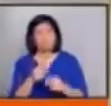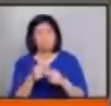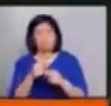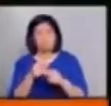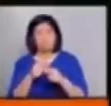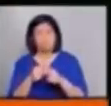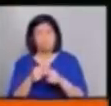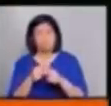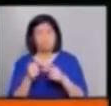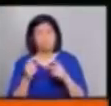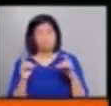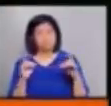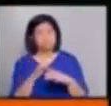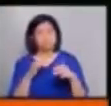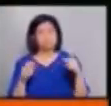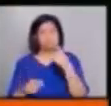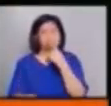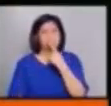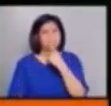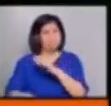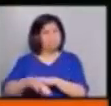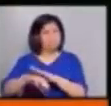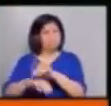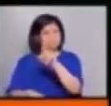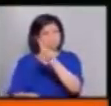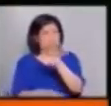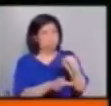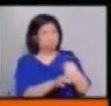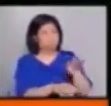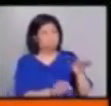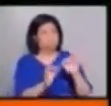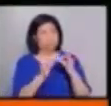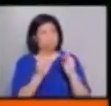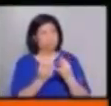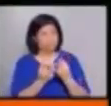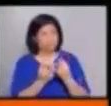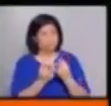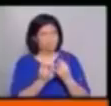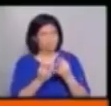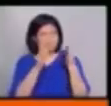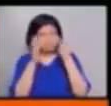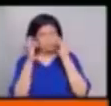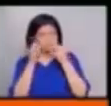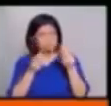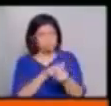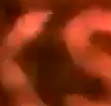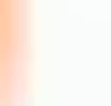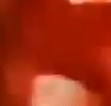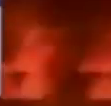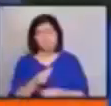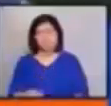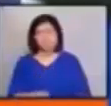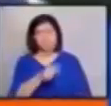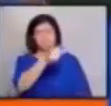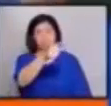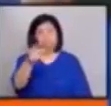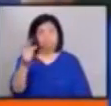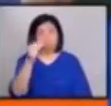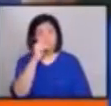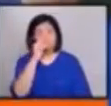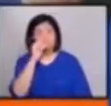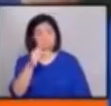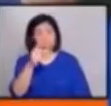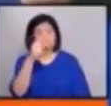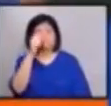pangalan. Tinabla ito ng Pangulo at nagbabala sa mga nagdadawit sa kanyang pamilya sa drug trade. Kaya yung mga